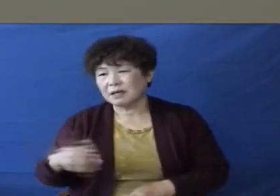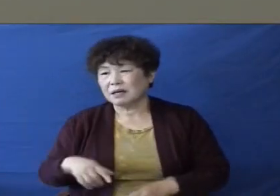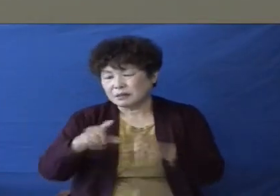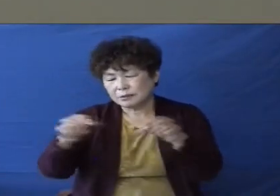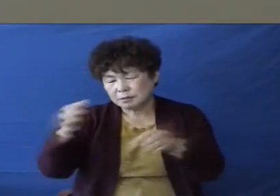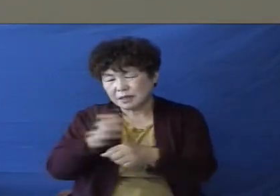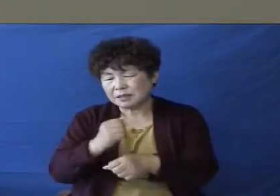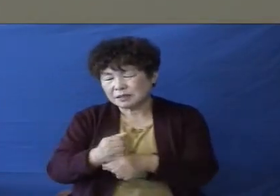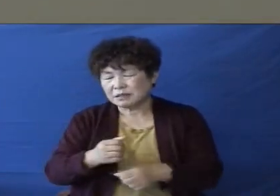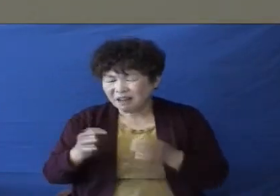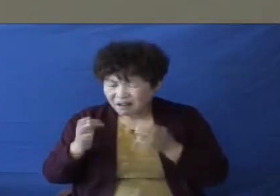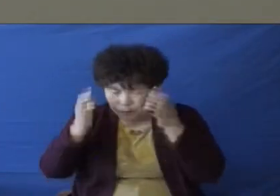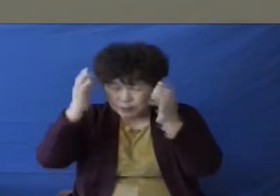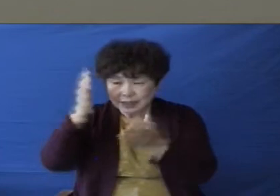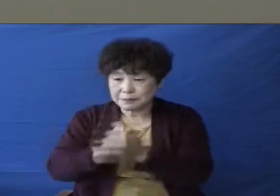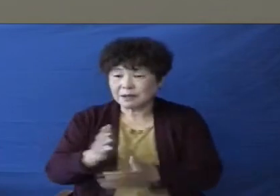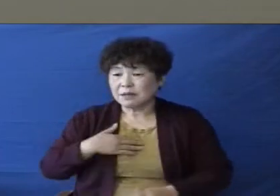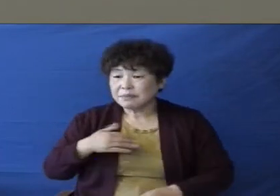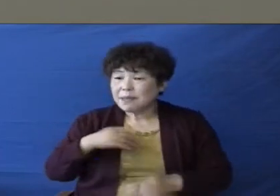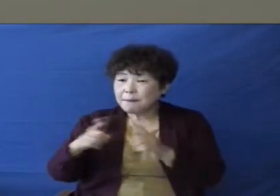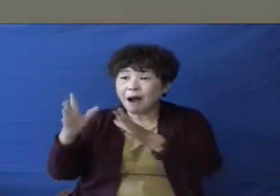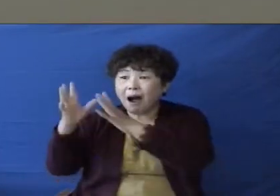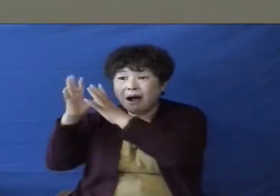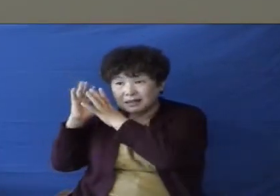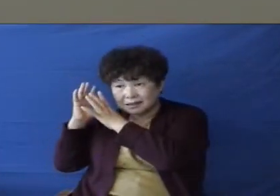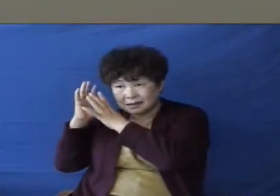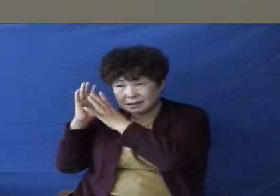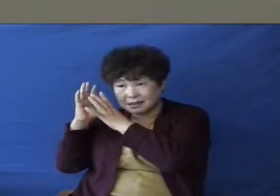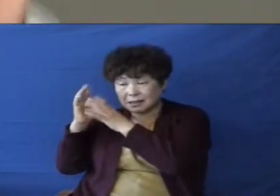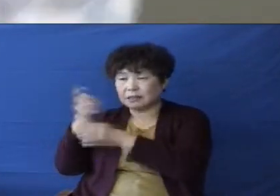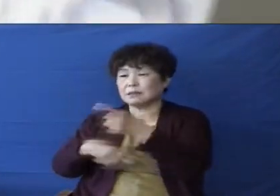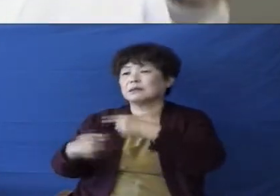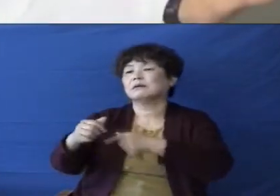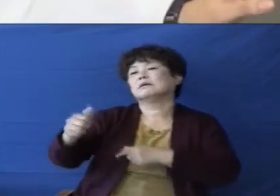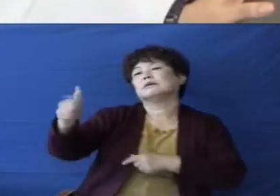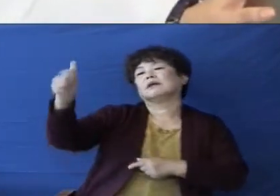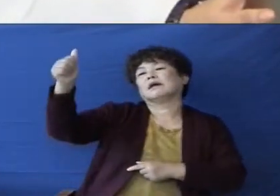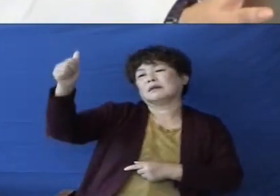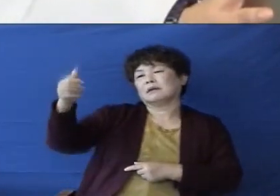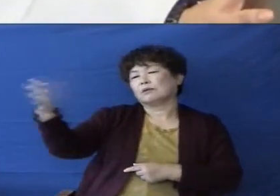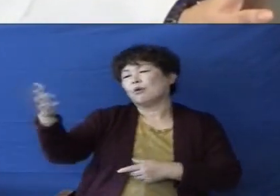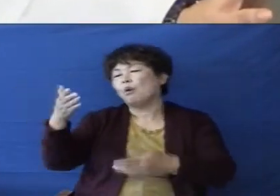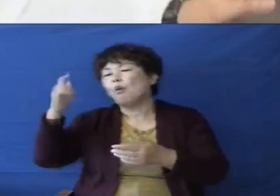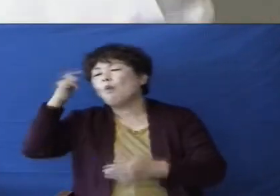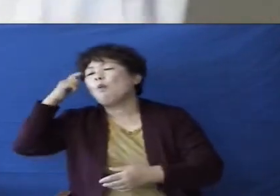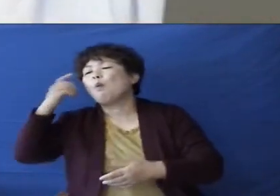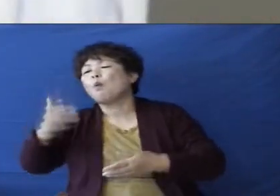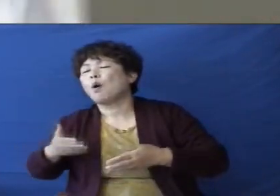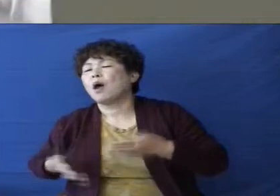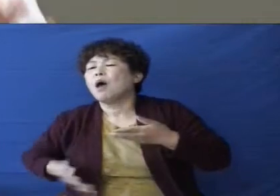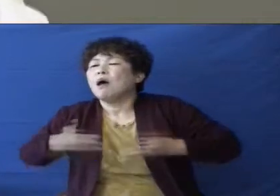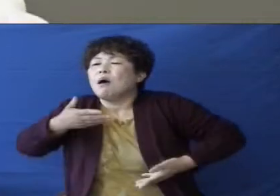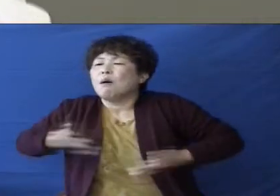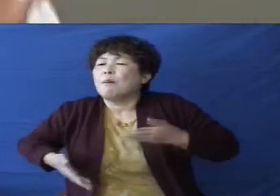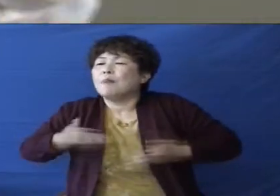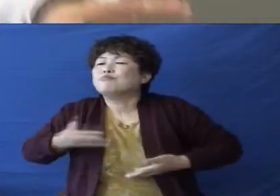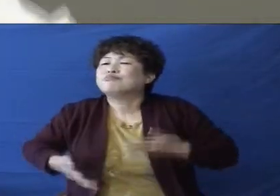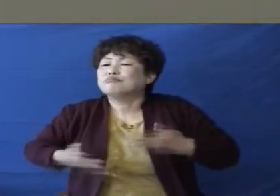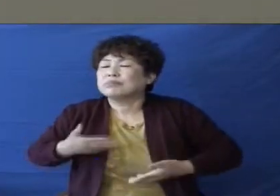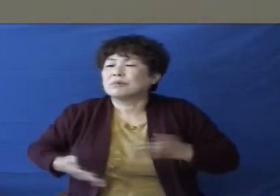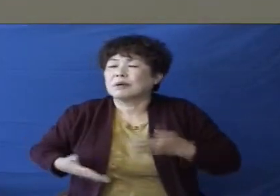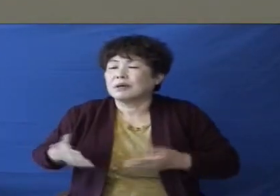어 마리아처럼 내 말을 듣는 데 시간을 써야 될 거 아니야 뭐가 그렇게 분 주에 한끼 잘 먹음 어떨 거